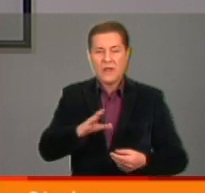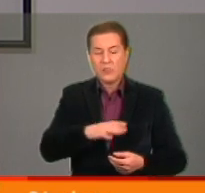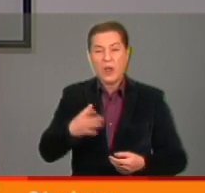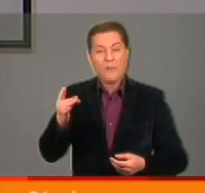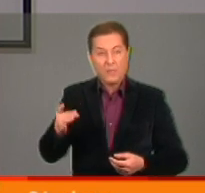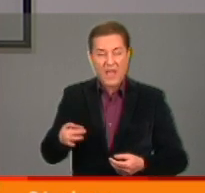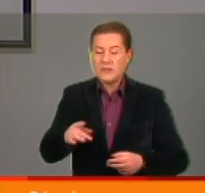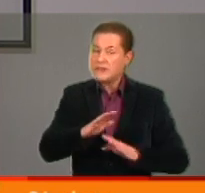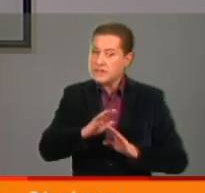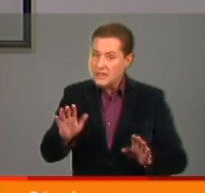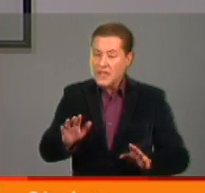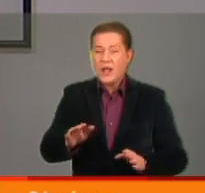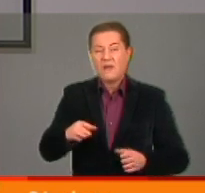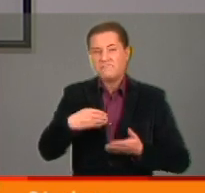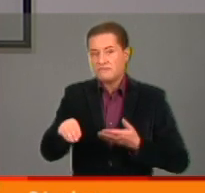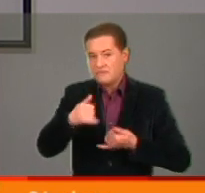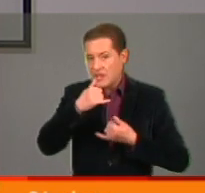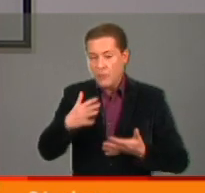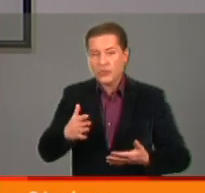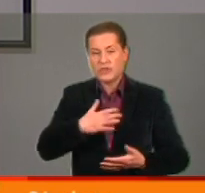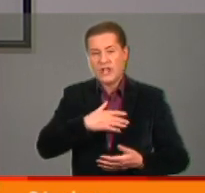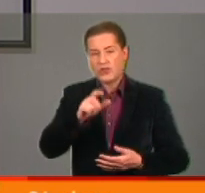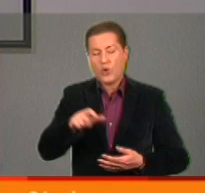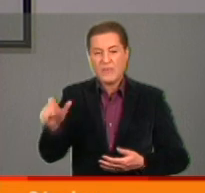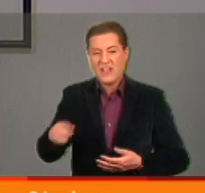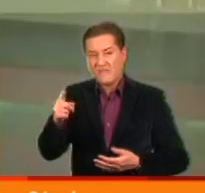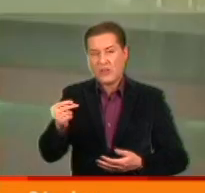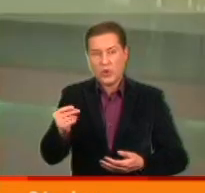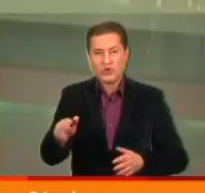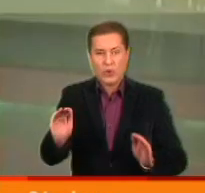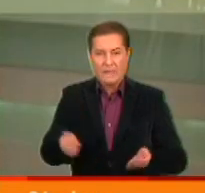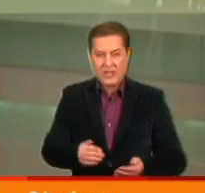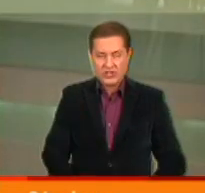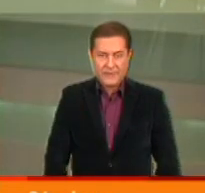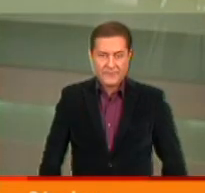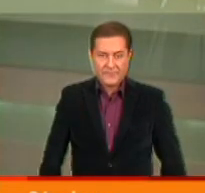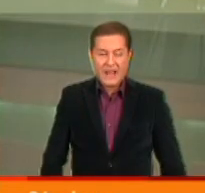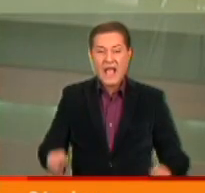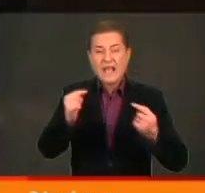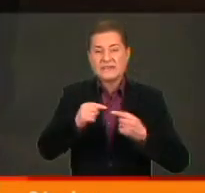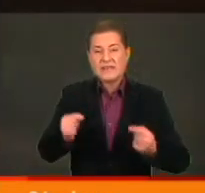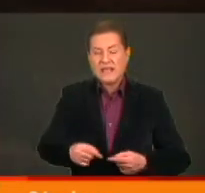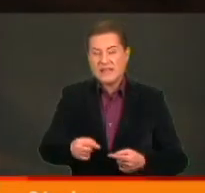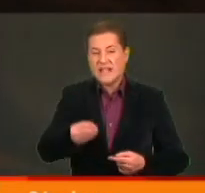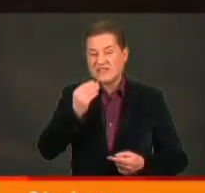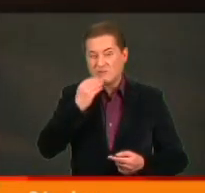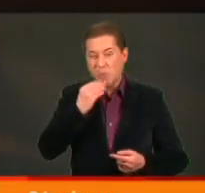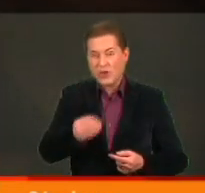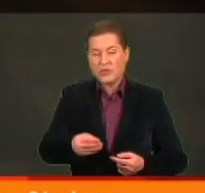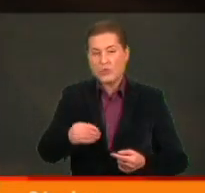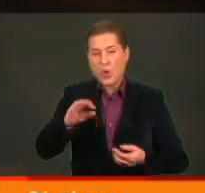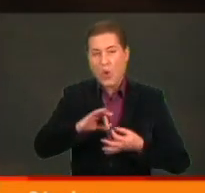ні. Купівельна спроможність громадян України набагато менше, тому він і коштує менше. Згідно з бургерною логікою,